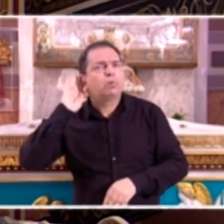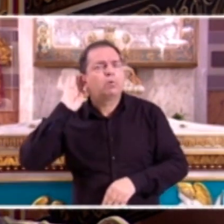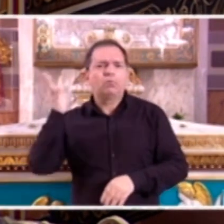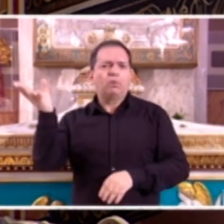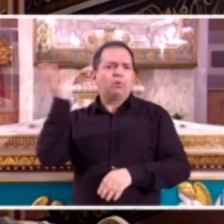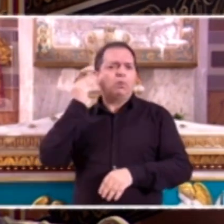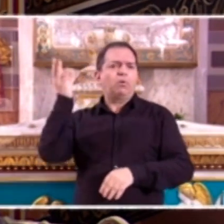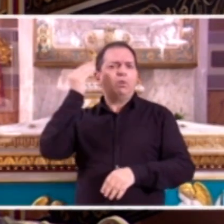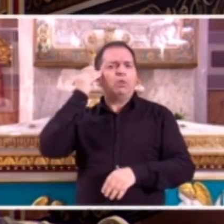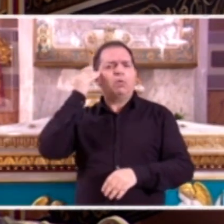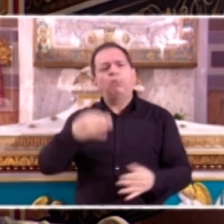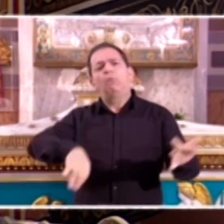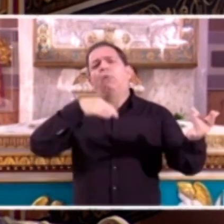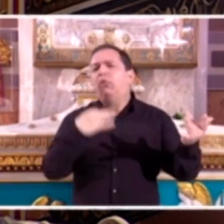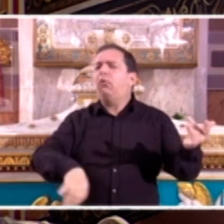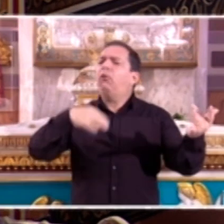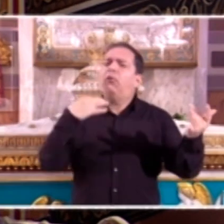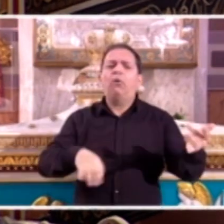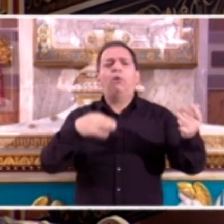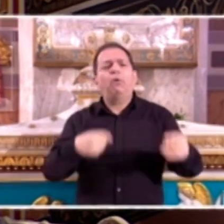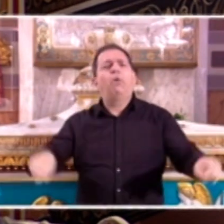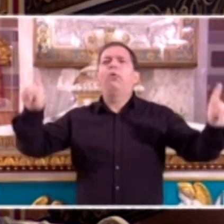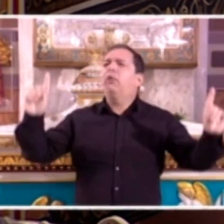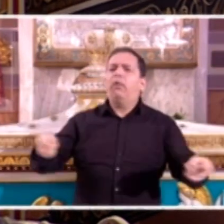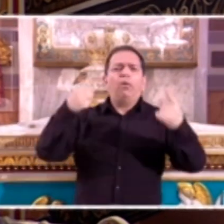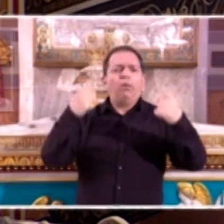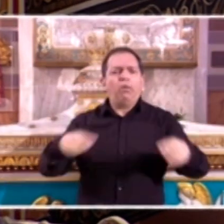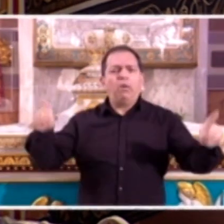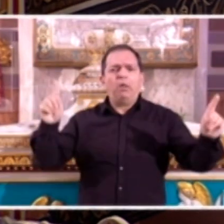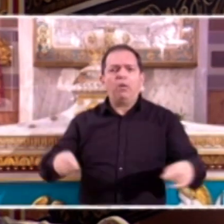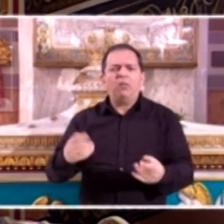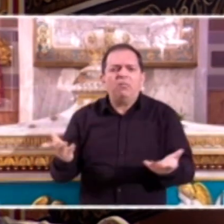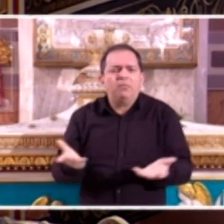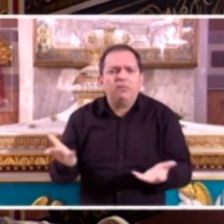ήκουσε συμφωνίας και χωρών και